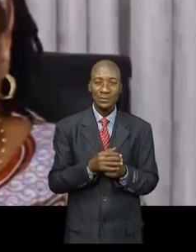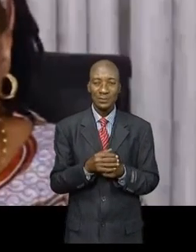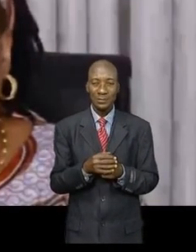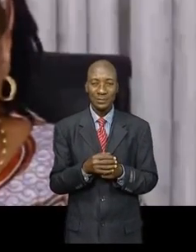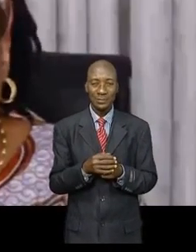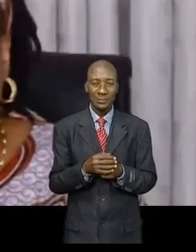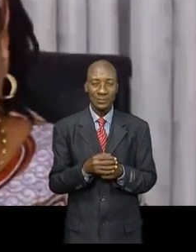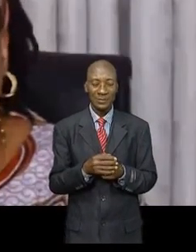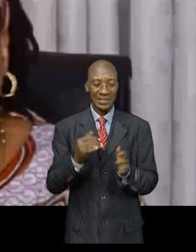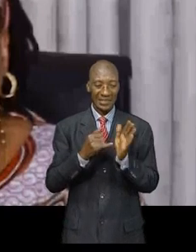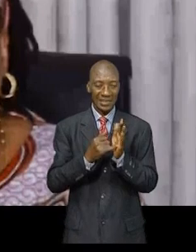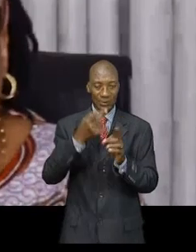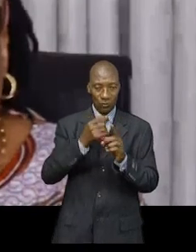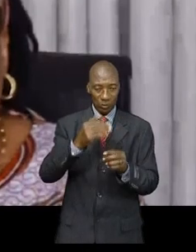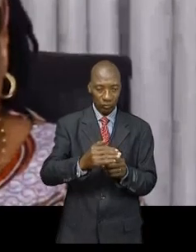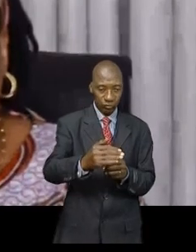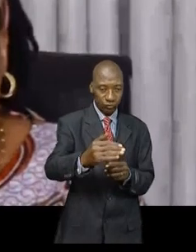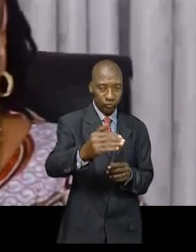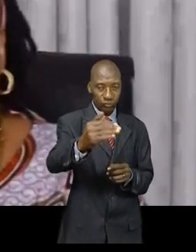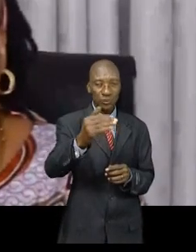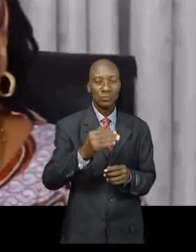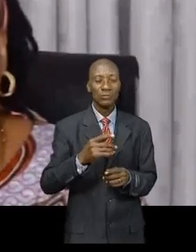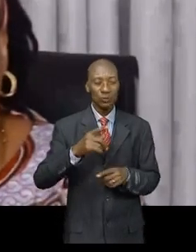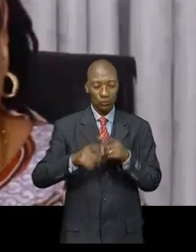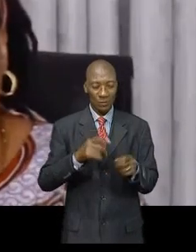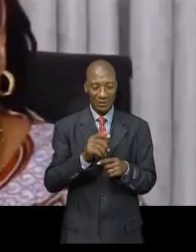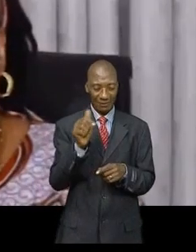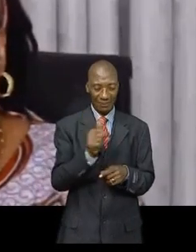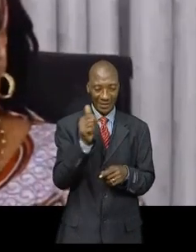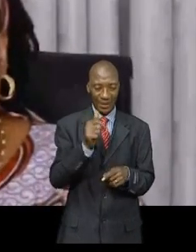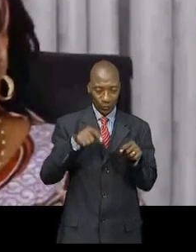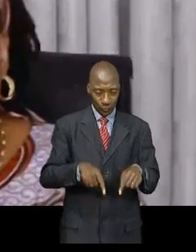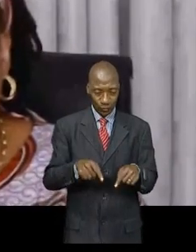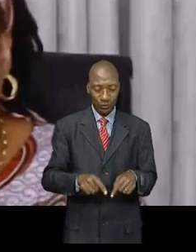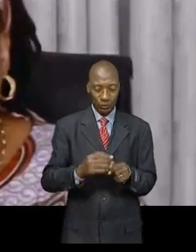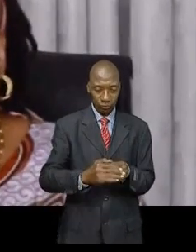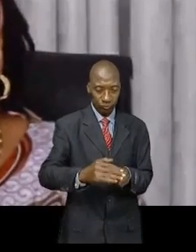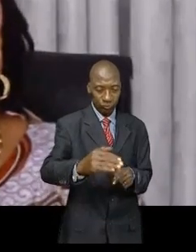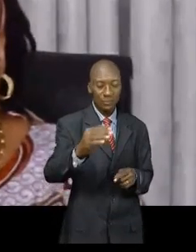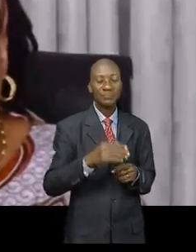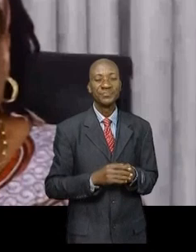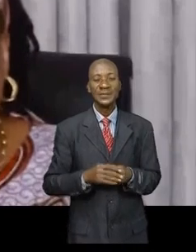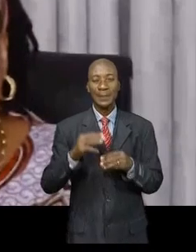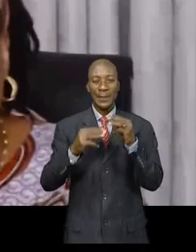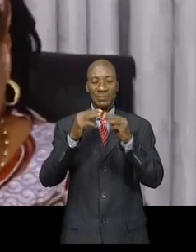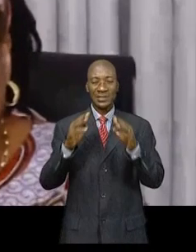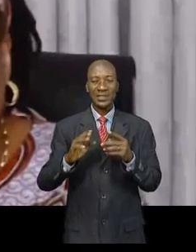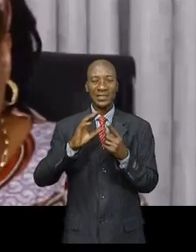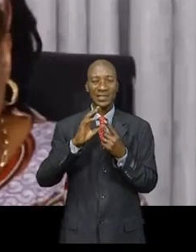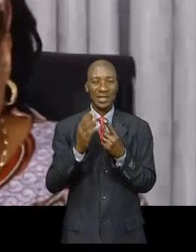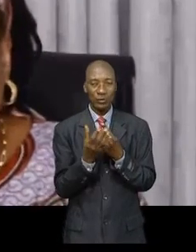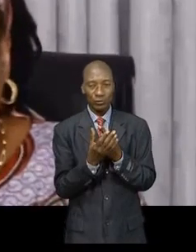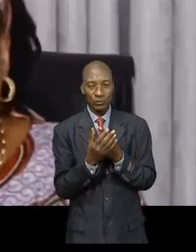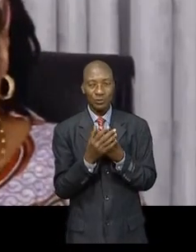les 6 mois qui vont suivre, à partir de ce 21 juin 2021, le ministère de la Culture, Arts et